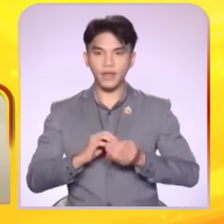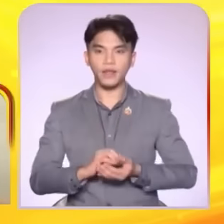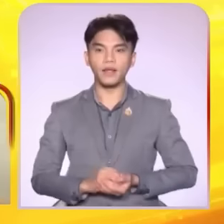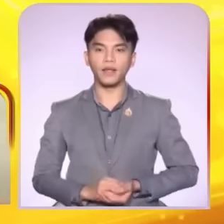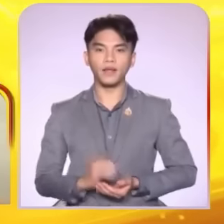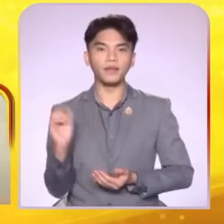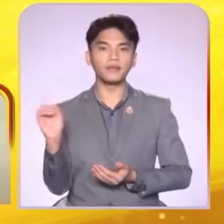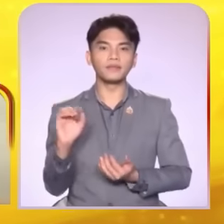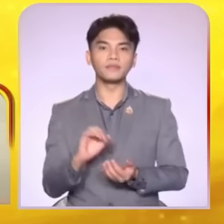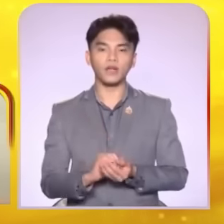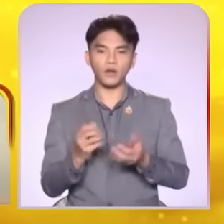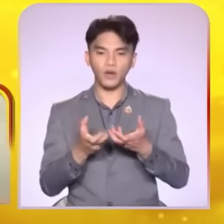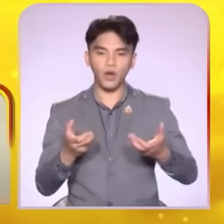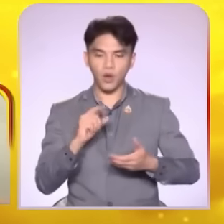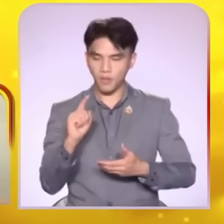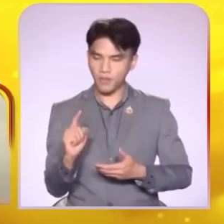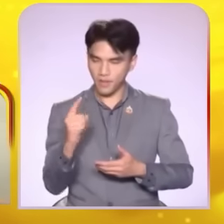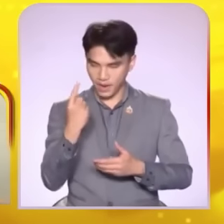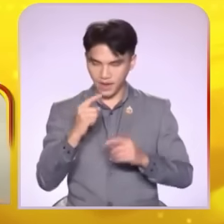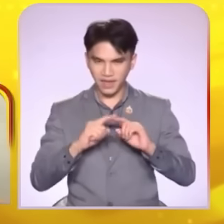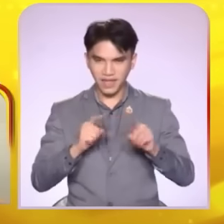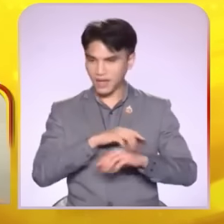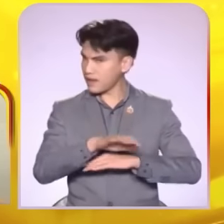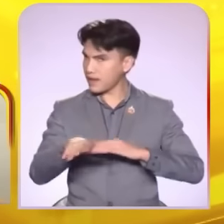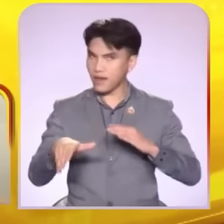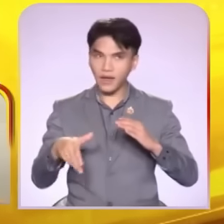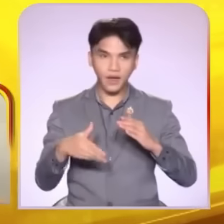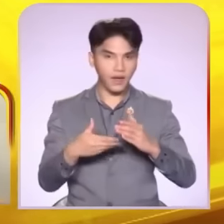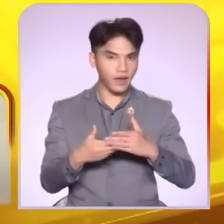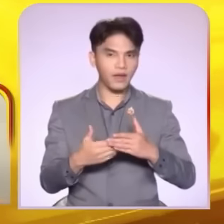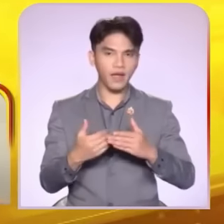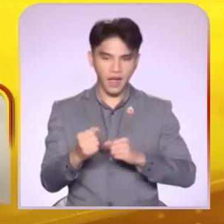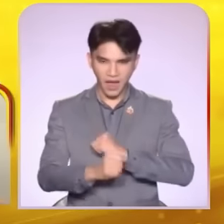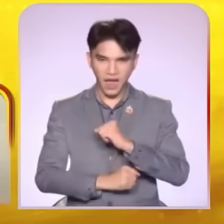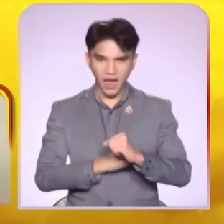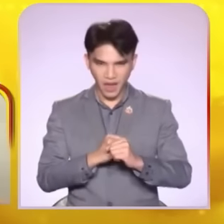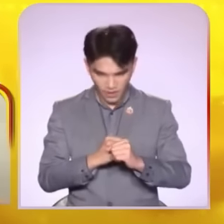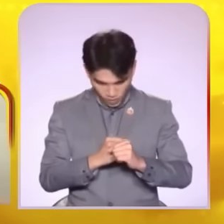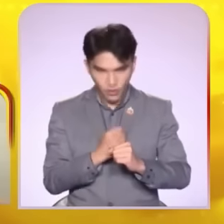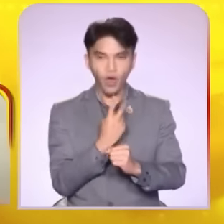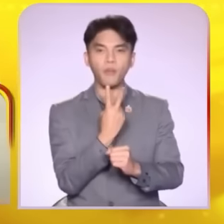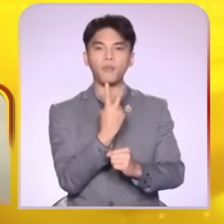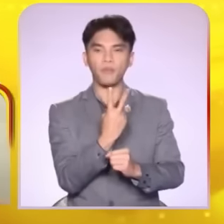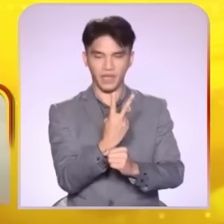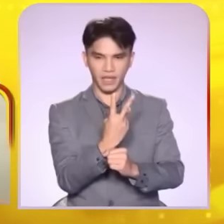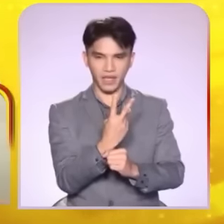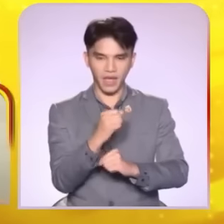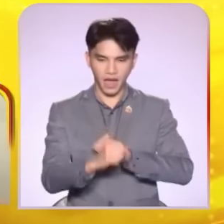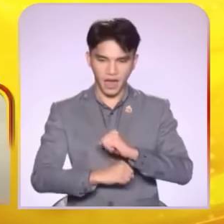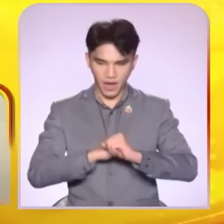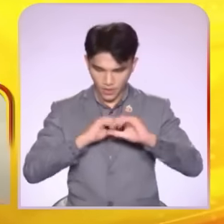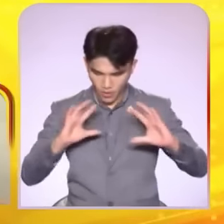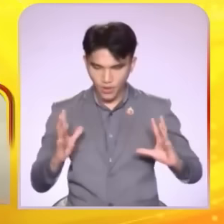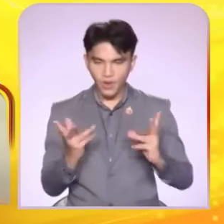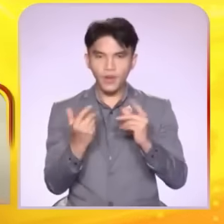ก็ยืนยันนะคะว่าเป็นสินค้าใหม่แต่ละชิ้นแต่ละอย่างเนี่ยมีอายุมากกว่า2ปีค่ะมันถึงจะหมดอายุ